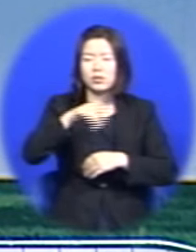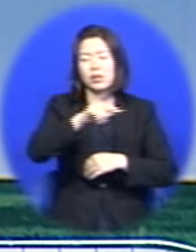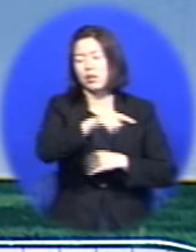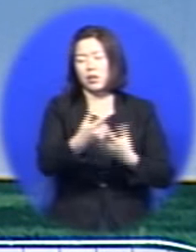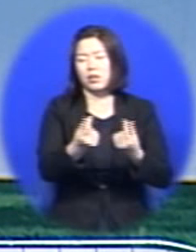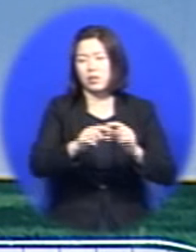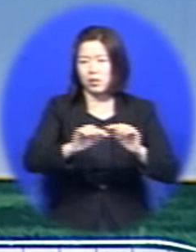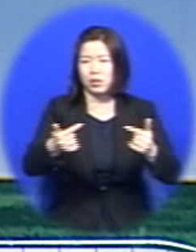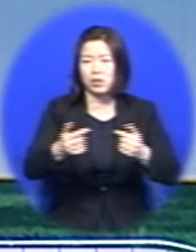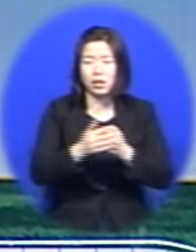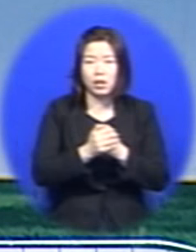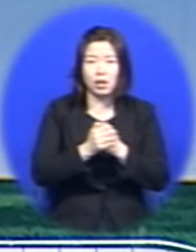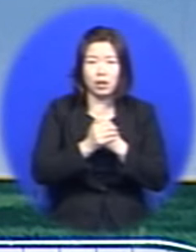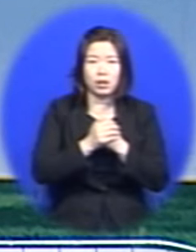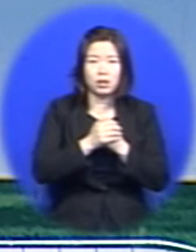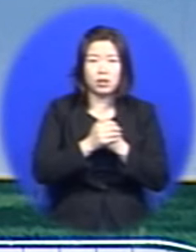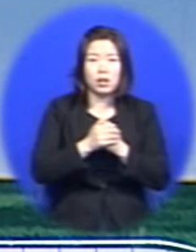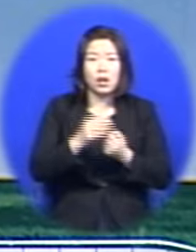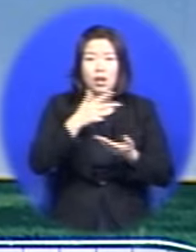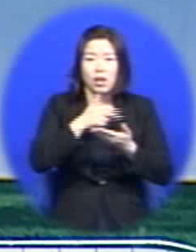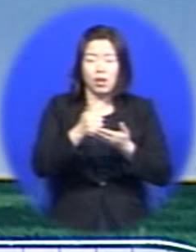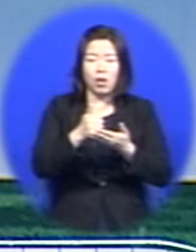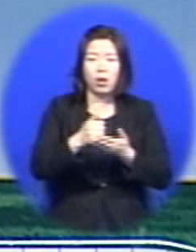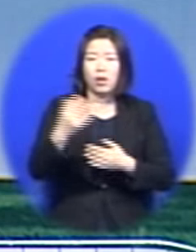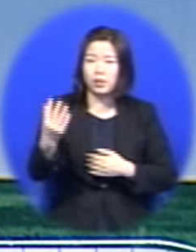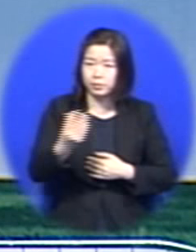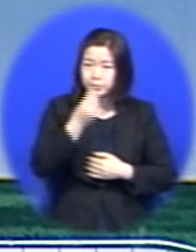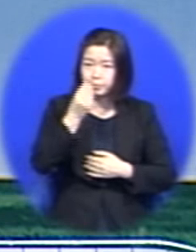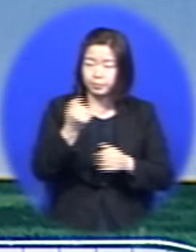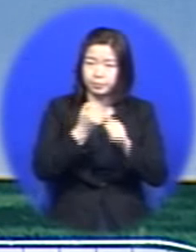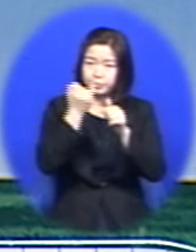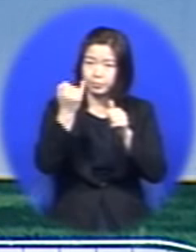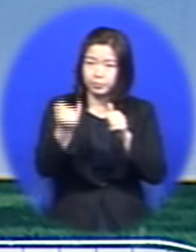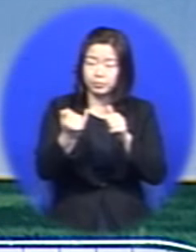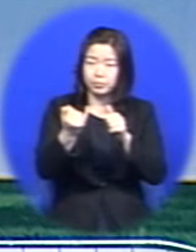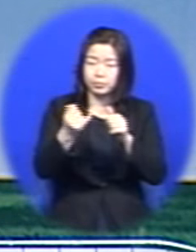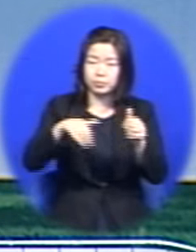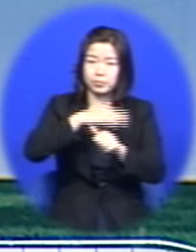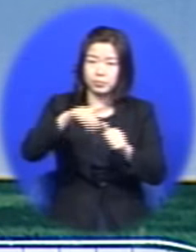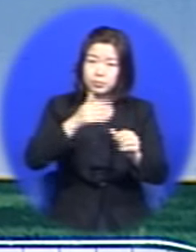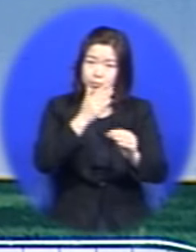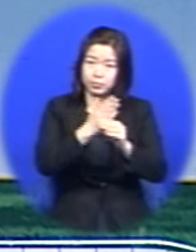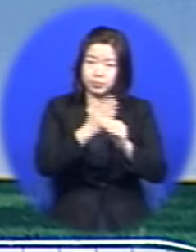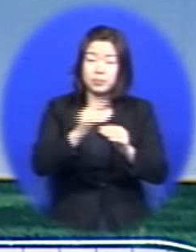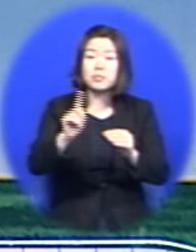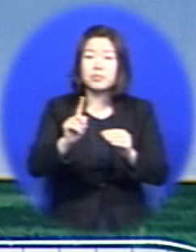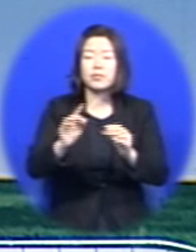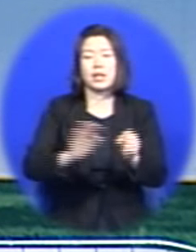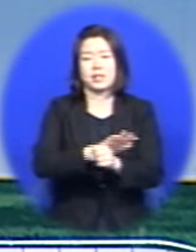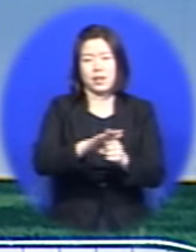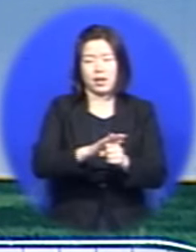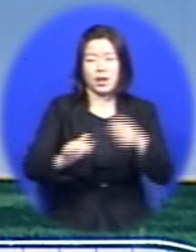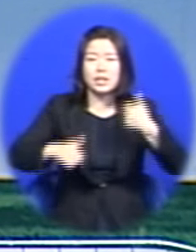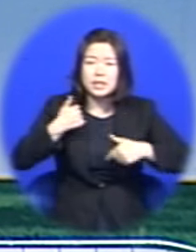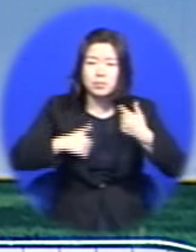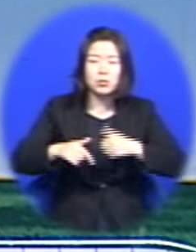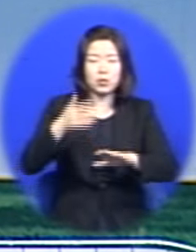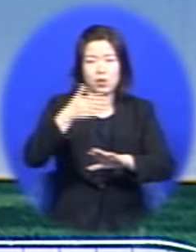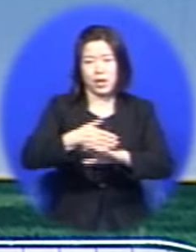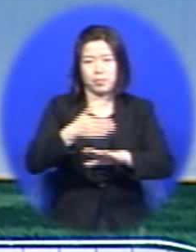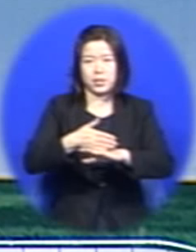않습니다. 주님의 거룩한 신부의 분위기의 핵심은 사랑이에요. 기쁨이고